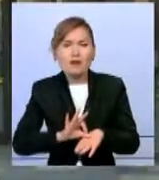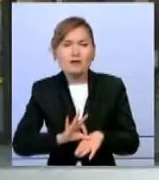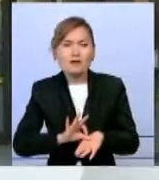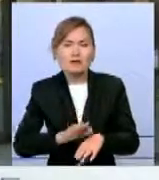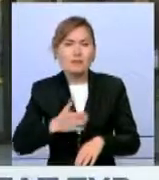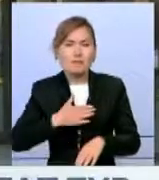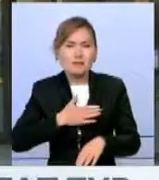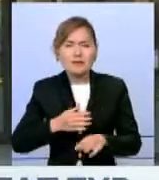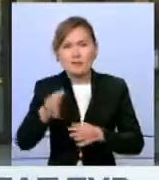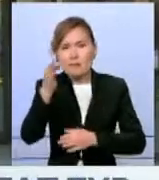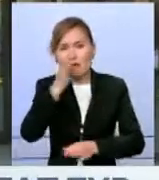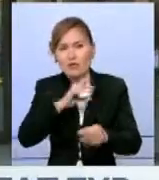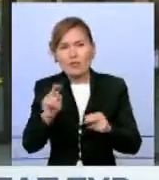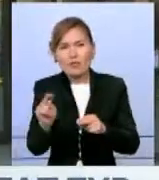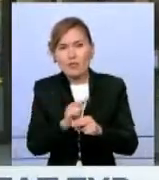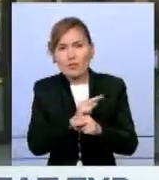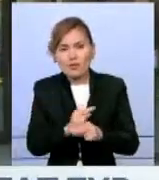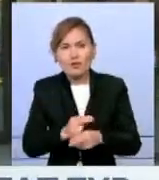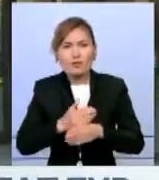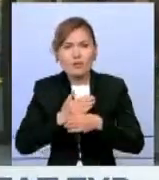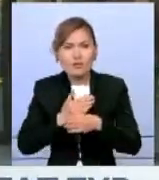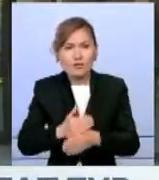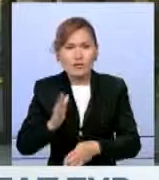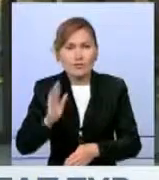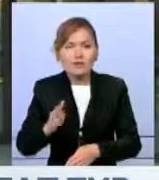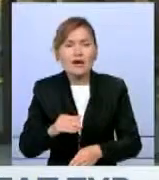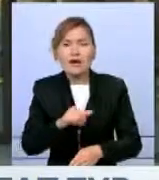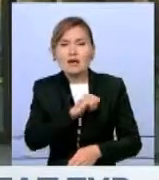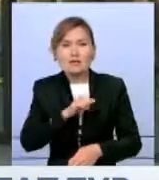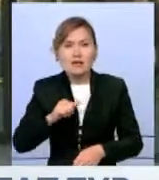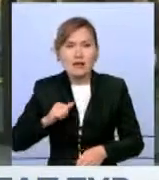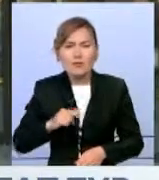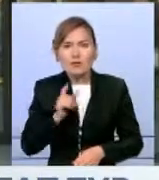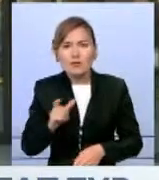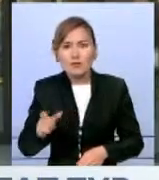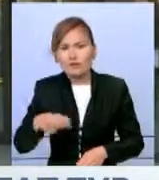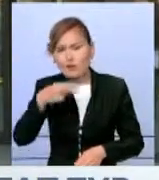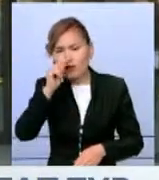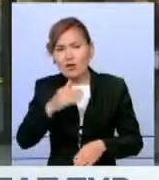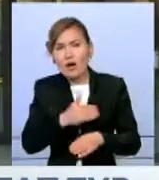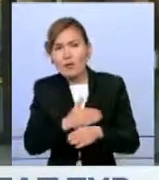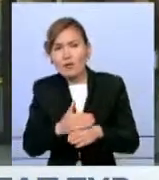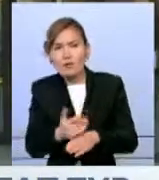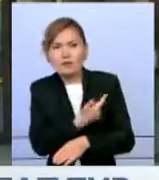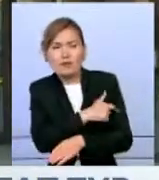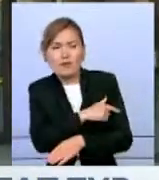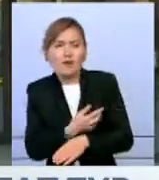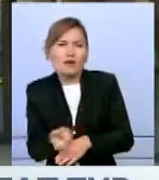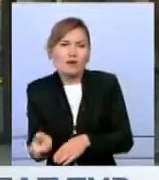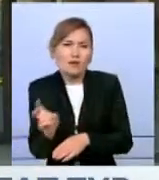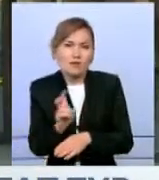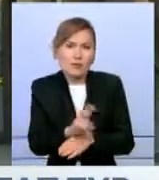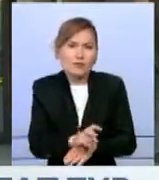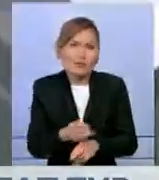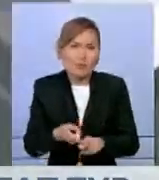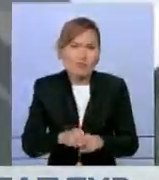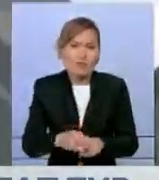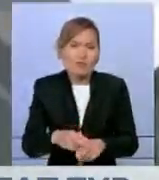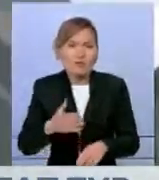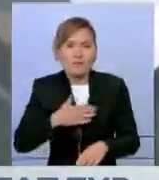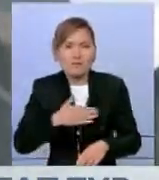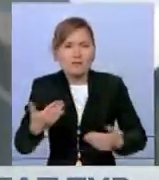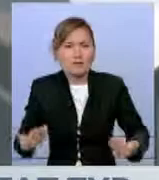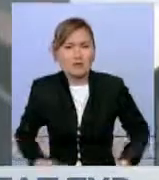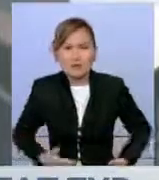дәрігерге қаралғанша бойындағы дертті асқындырып алады. Бұл үлкен қасірет дер едім. Бұны бұлай қалдырмай тиісті шаралар қолдану керек.